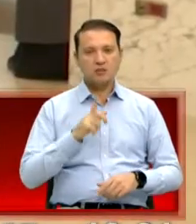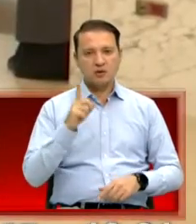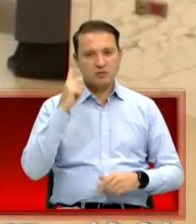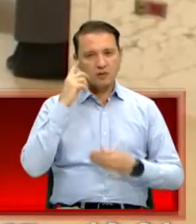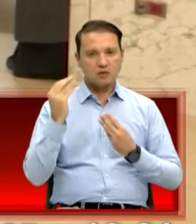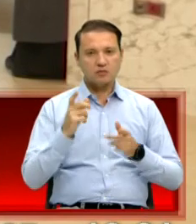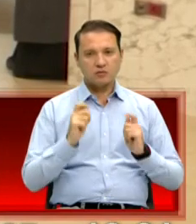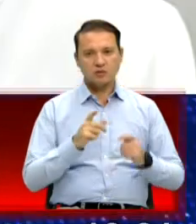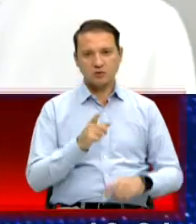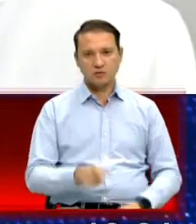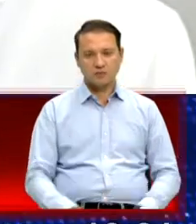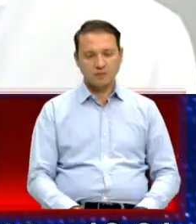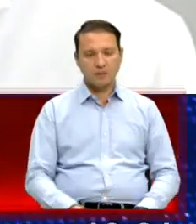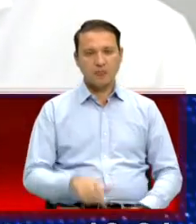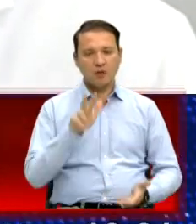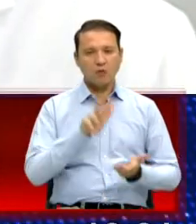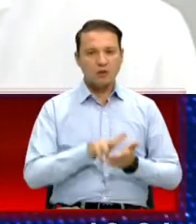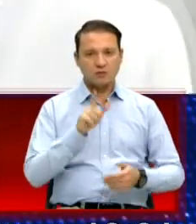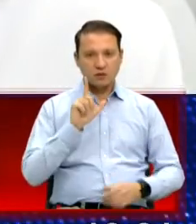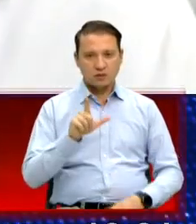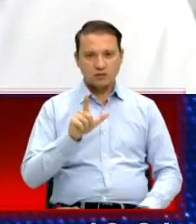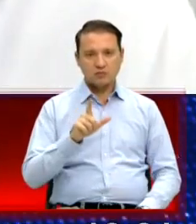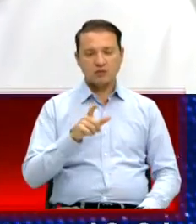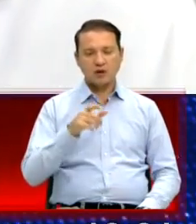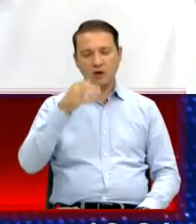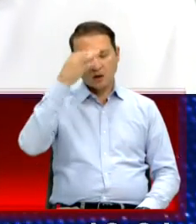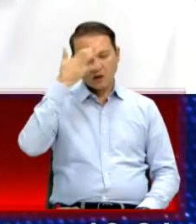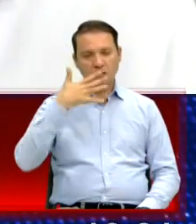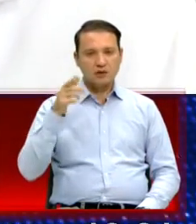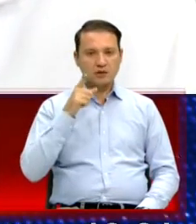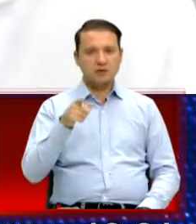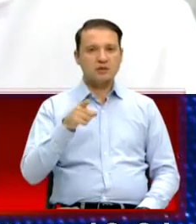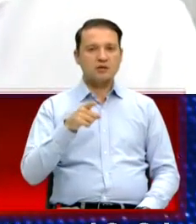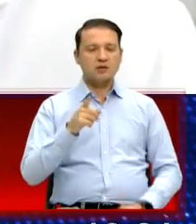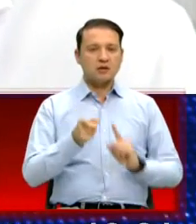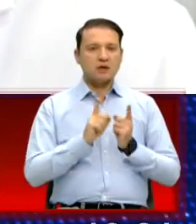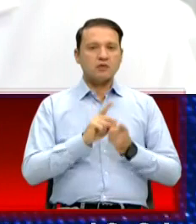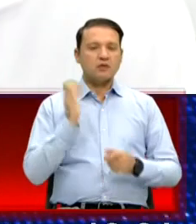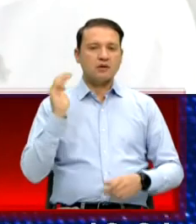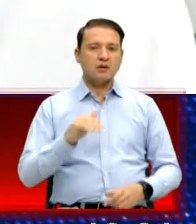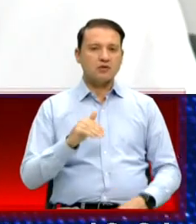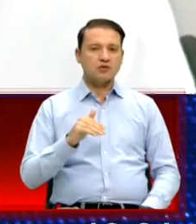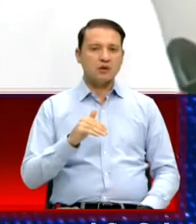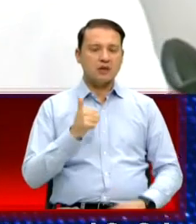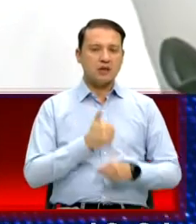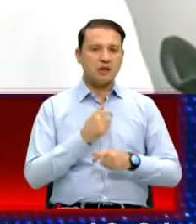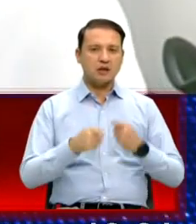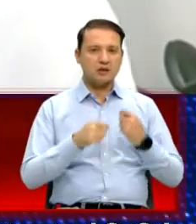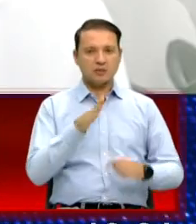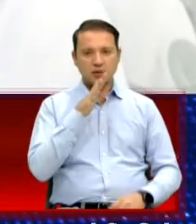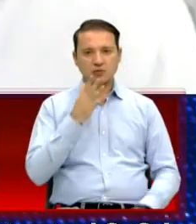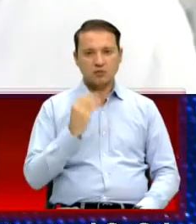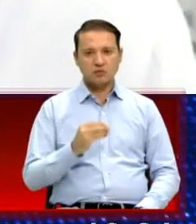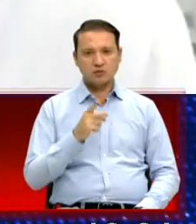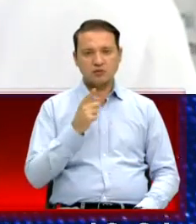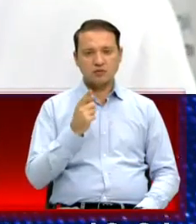gelemeyeceğinin bilgisini vermek zorunda. Onaylatmanız lazım ki hastaneler sizin randevunuza geleceği garantisini bilmiş